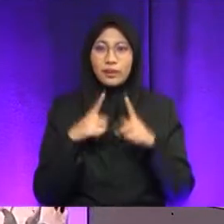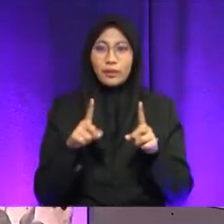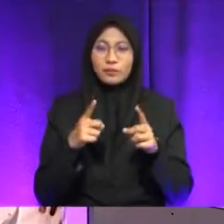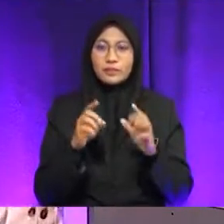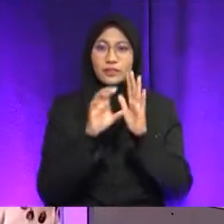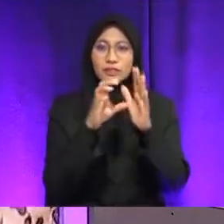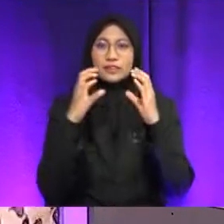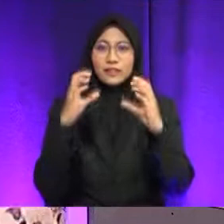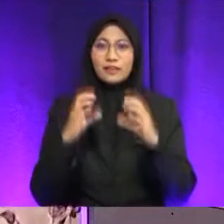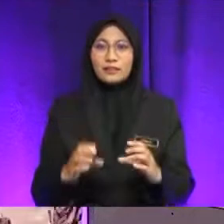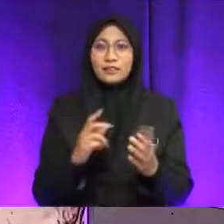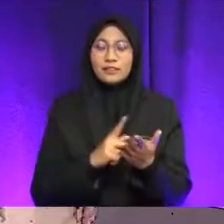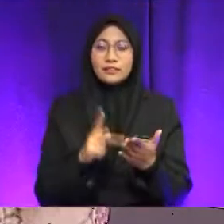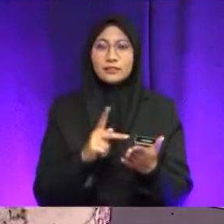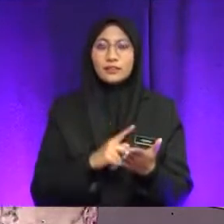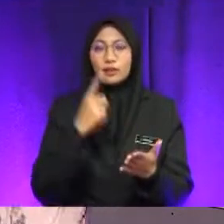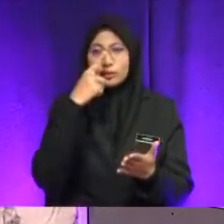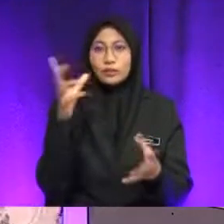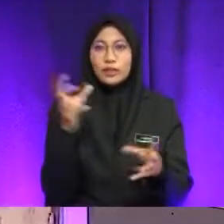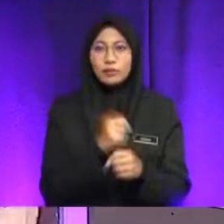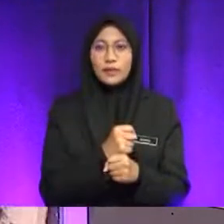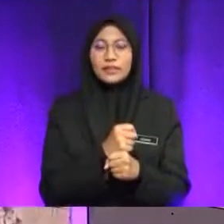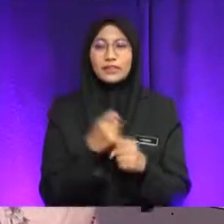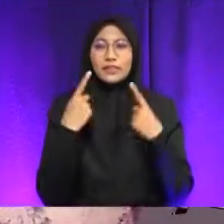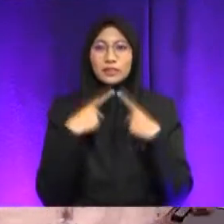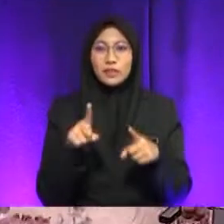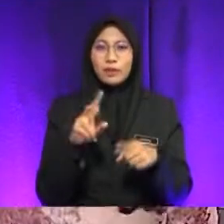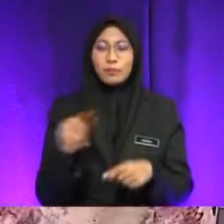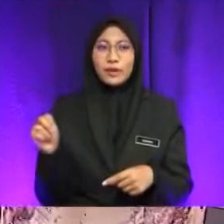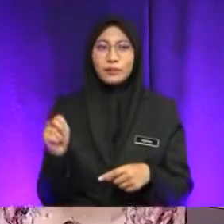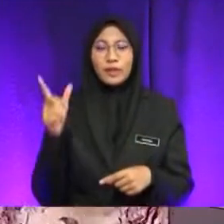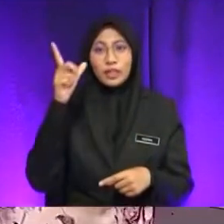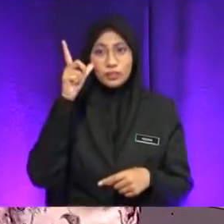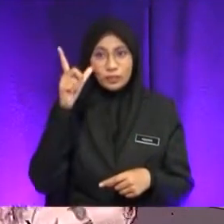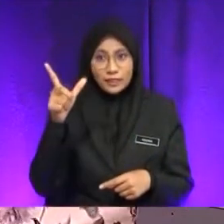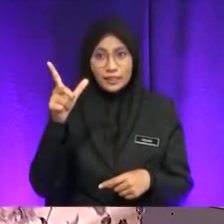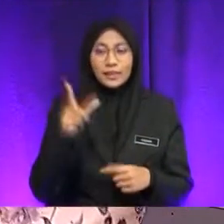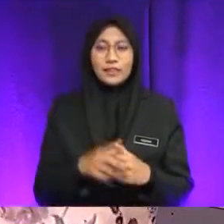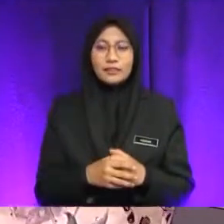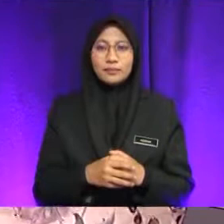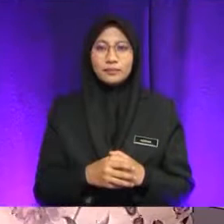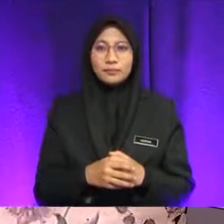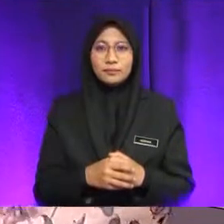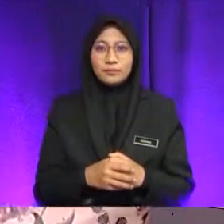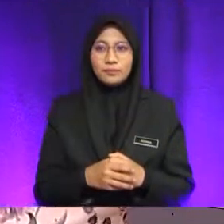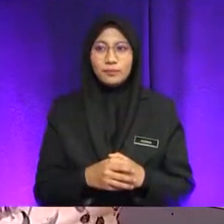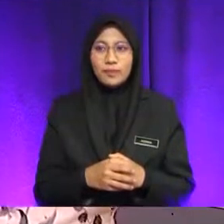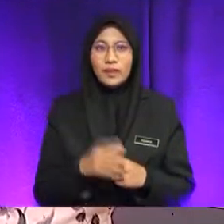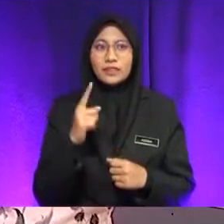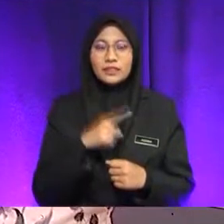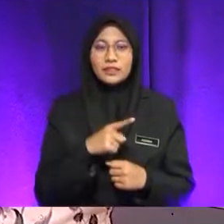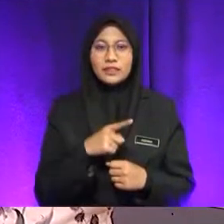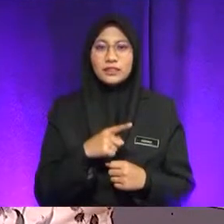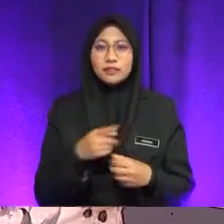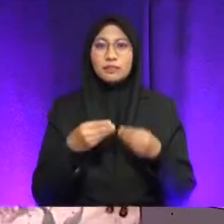baik yg terus kan enggak soalnya seterusnya lihat pada paparan key sama juga macam tadi kista di ini diberi